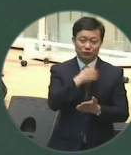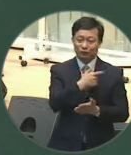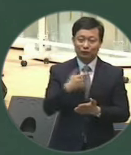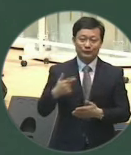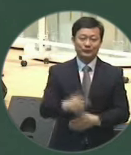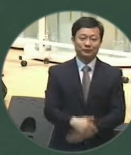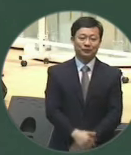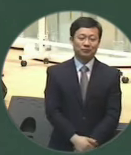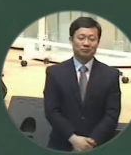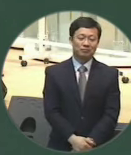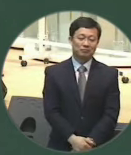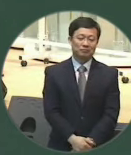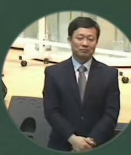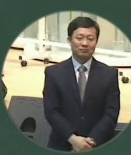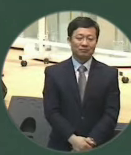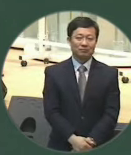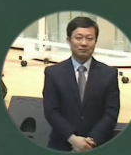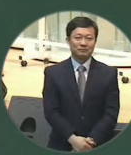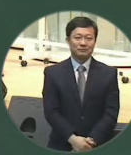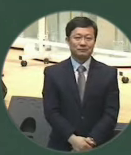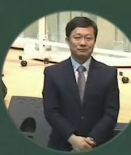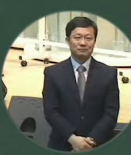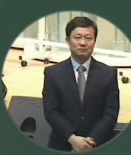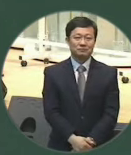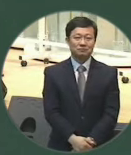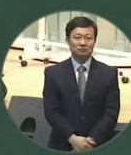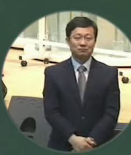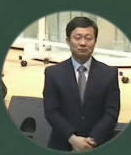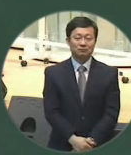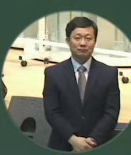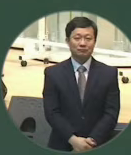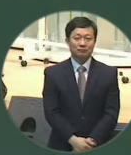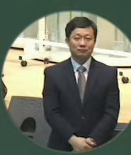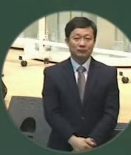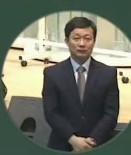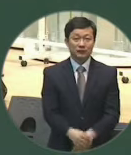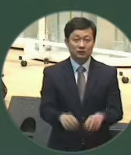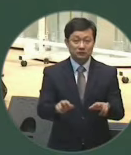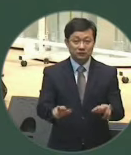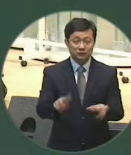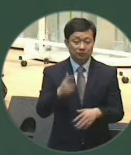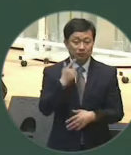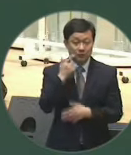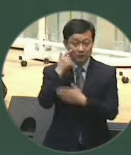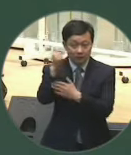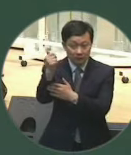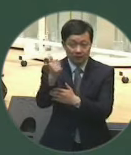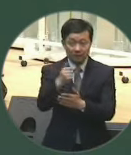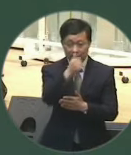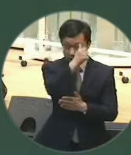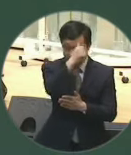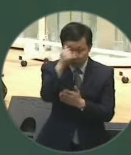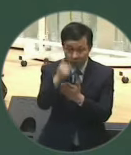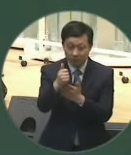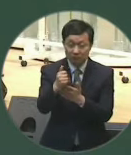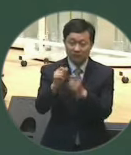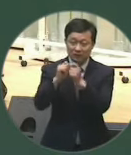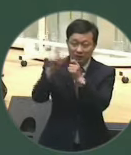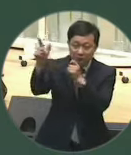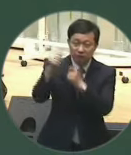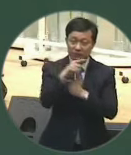preaching the gospel and the people who've received the gospel how their lives have changed. 지금 목사님들과 중위자 대부분들이 못